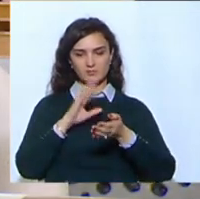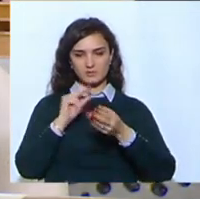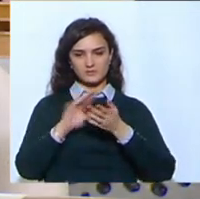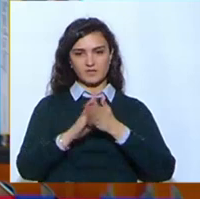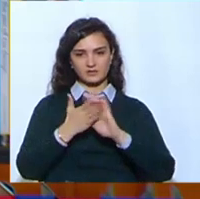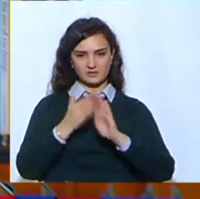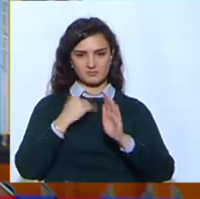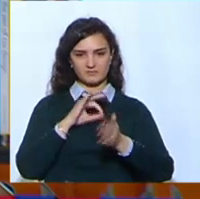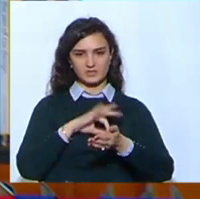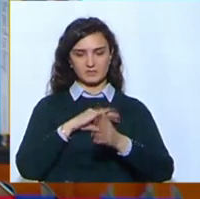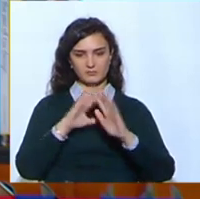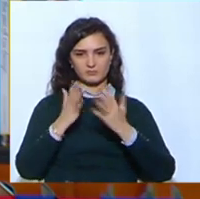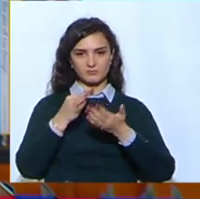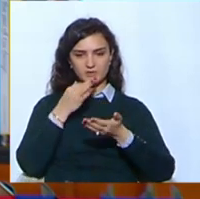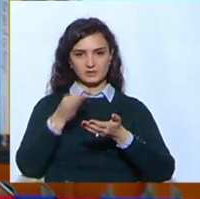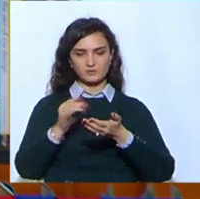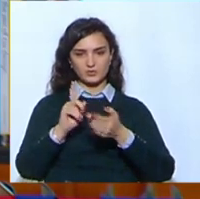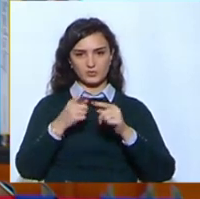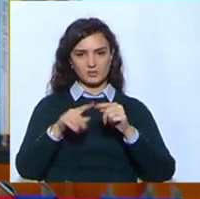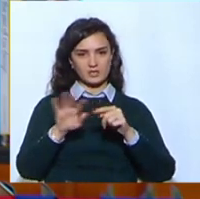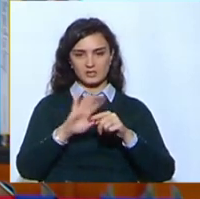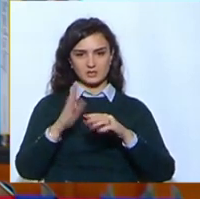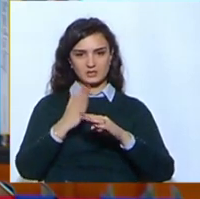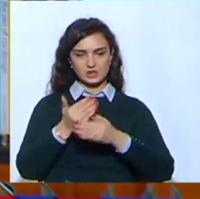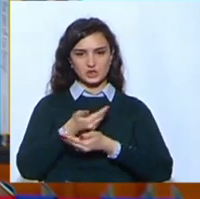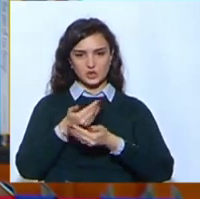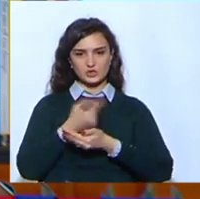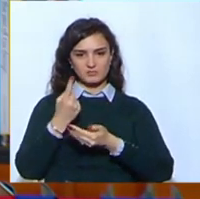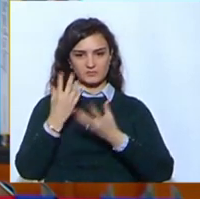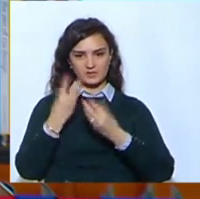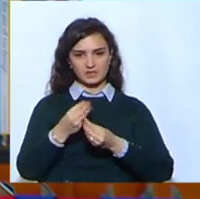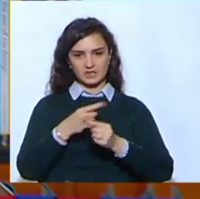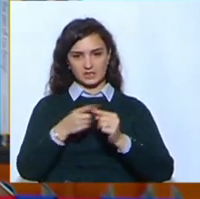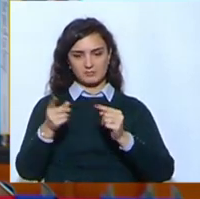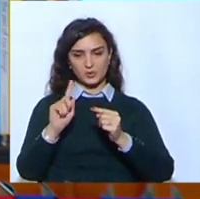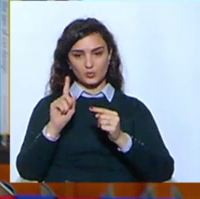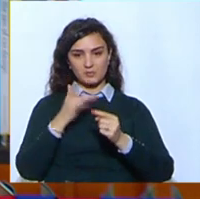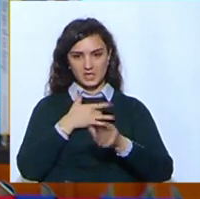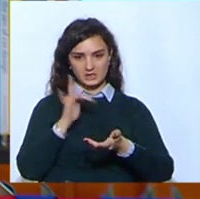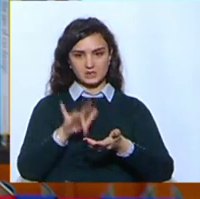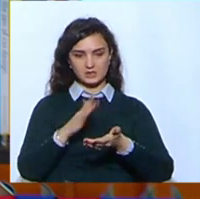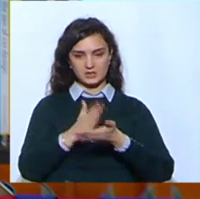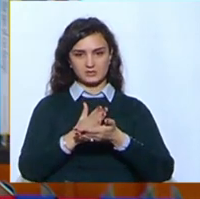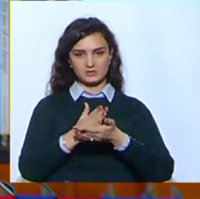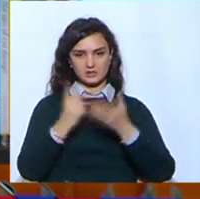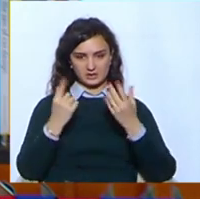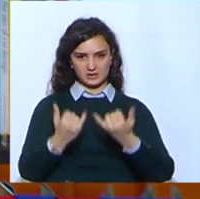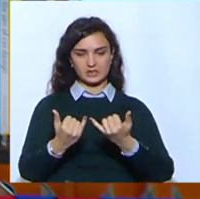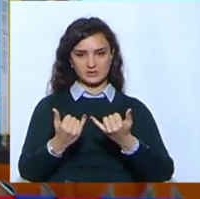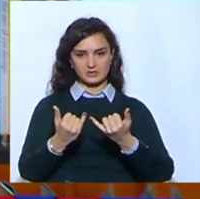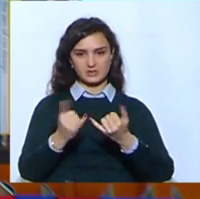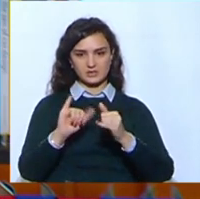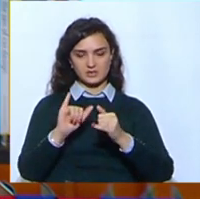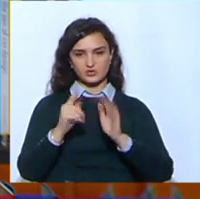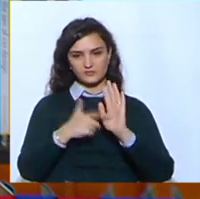მე ვისარგებლებ შემთხვევით და გეტყვით რომ არ არის სიცოცხლის პირველივე დღეები, რომ კაცრად არის განსაზღვრული დღეს,